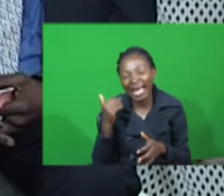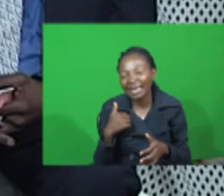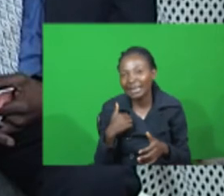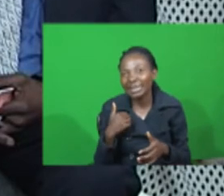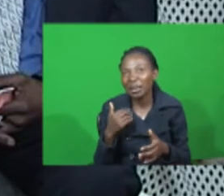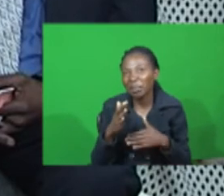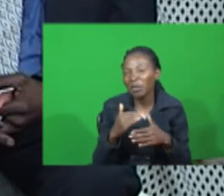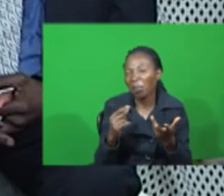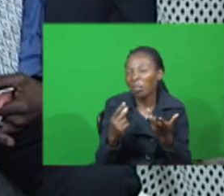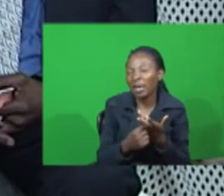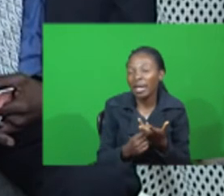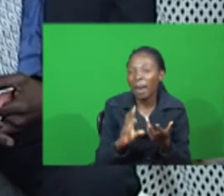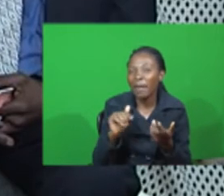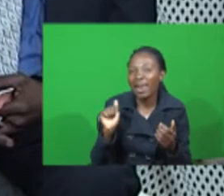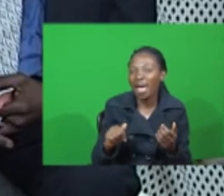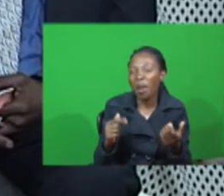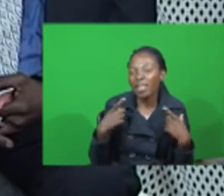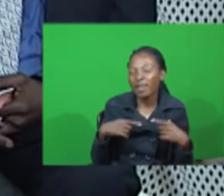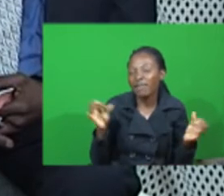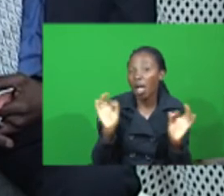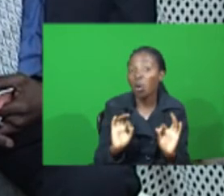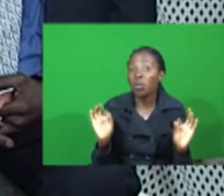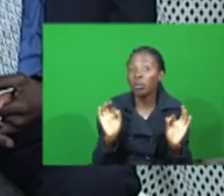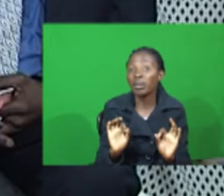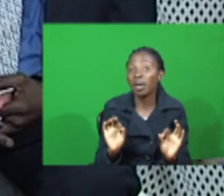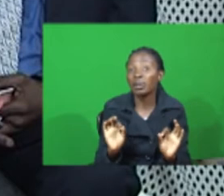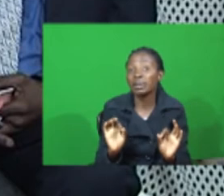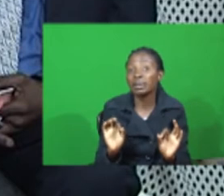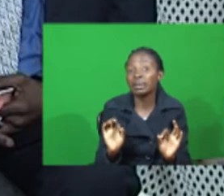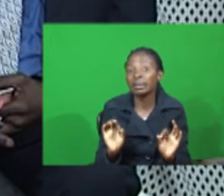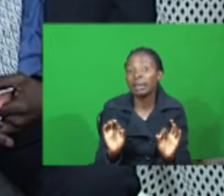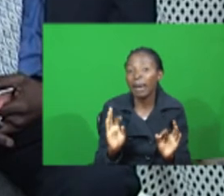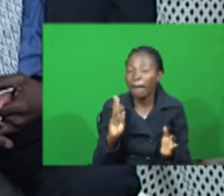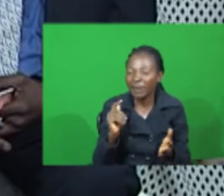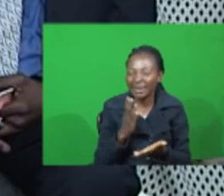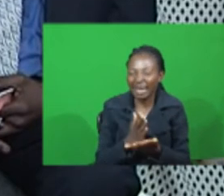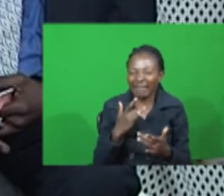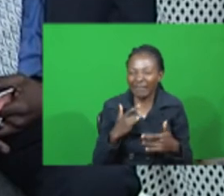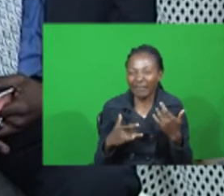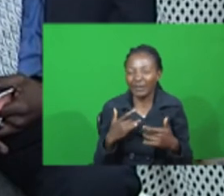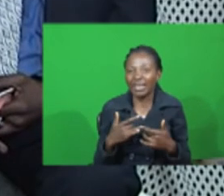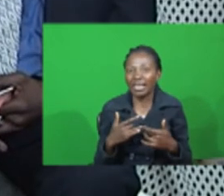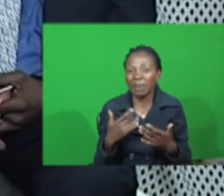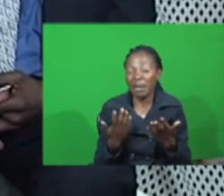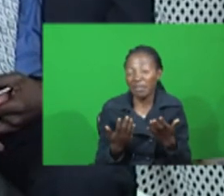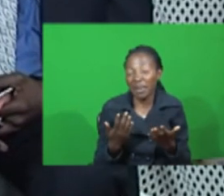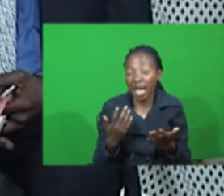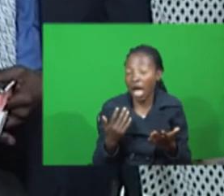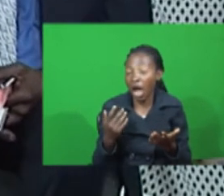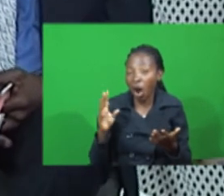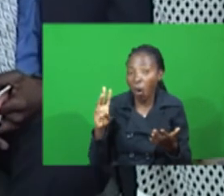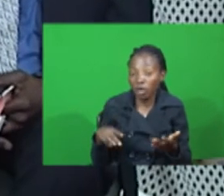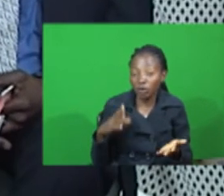aimbogara nemudzimai nguva yarebe sasina kwete kuti zviri kutarisirwa kunzi ndozvazvinofanira kuitwa aifanira kukasikarora